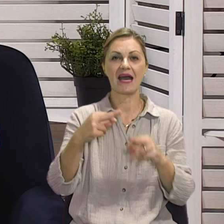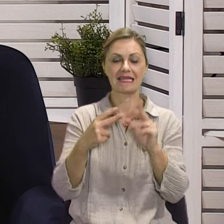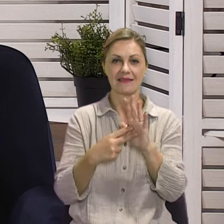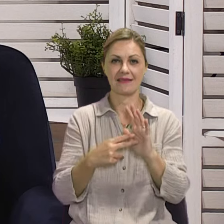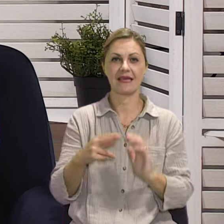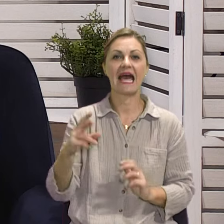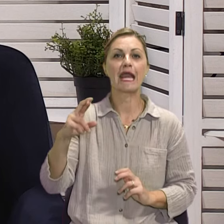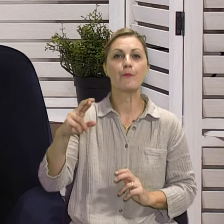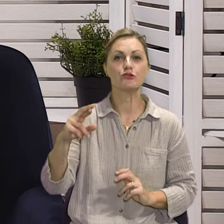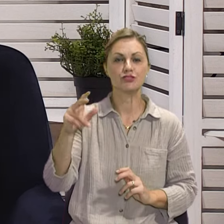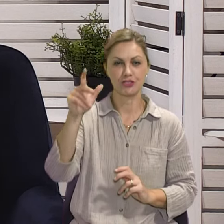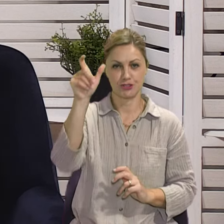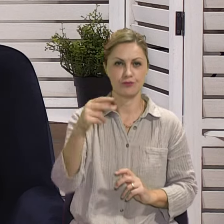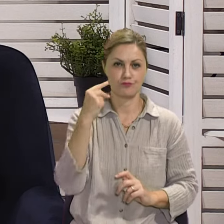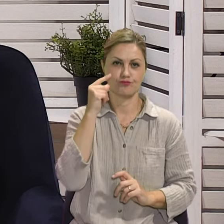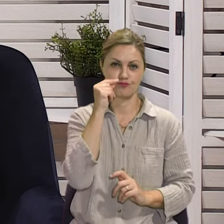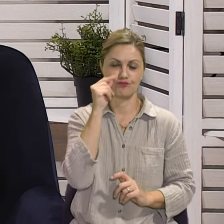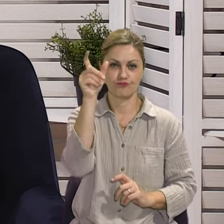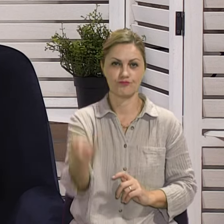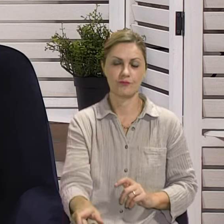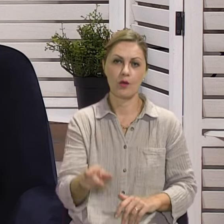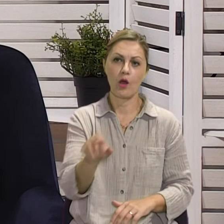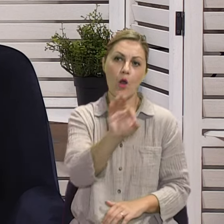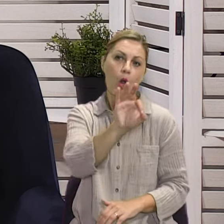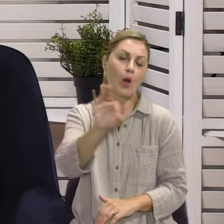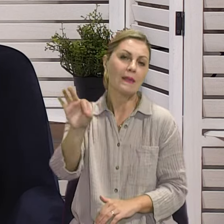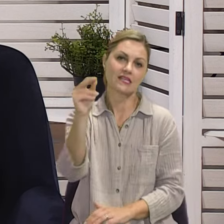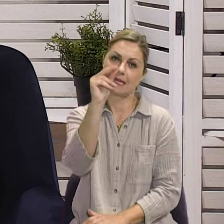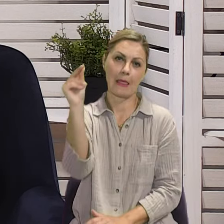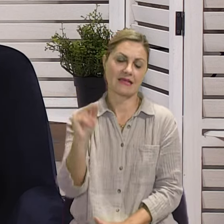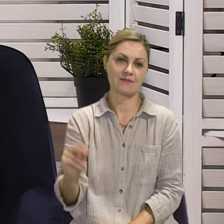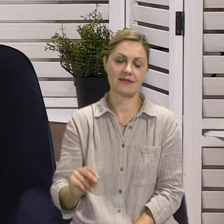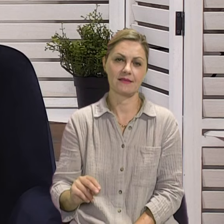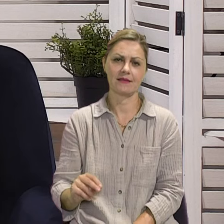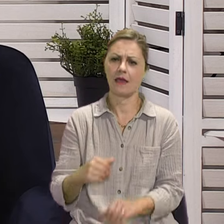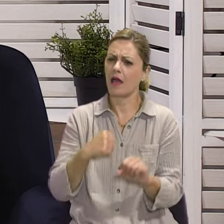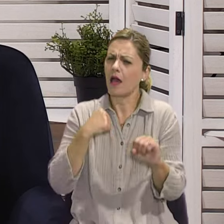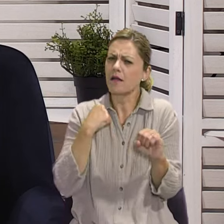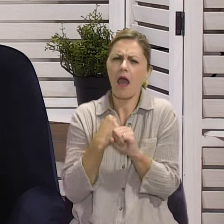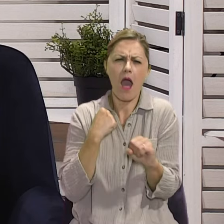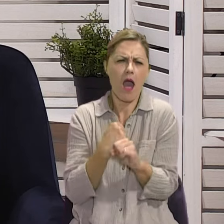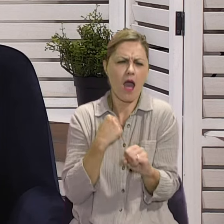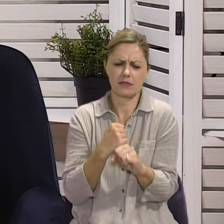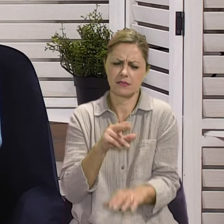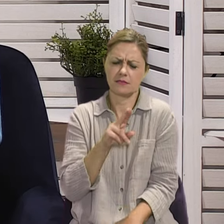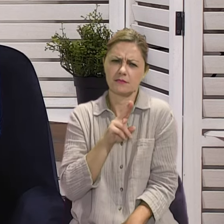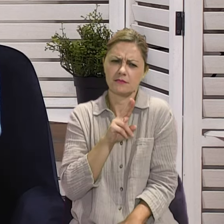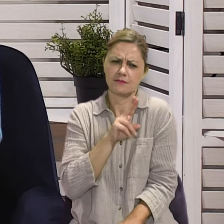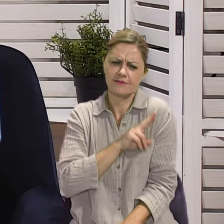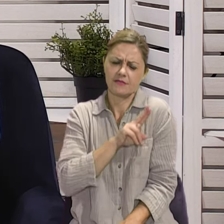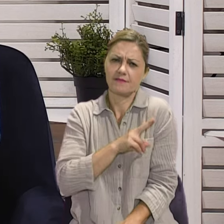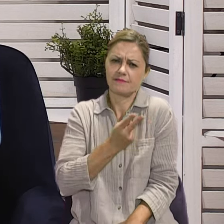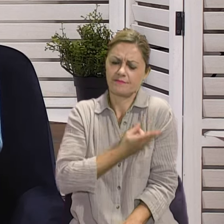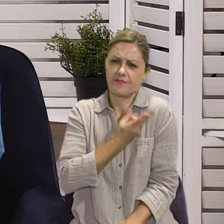odličan dirigent. I neka, on je radnik na jedan drugi način. I on